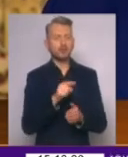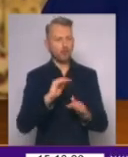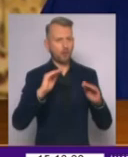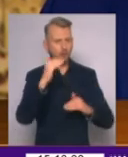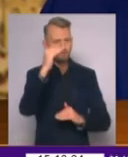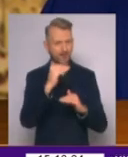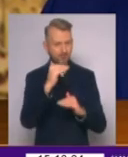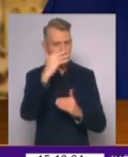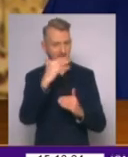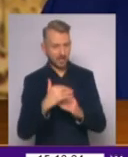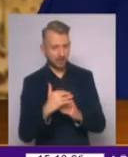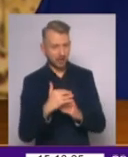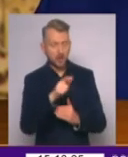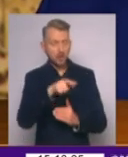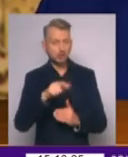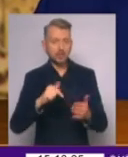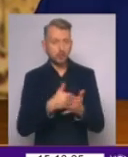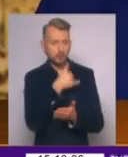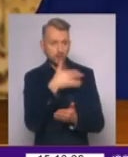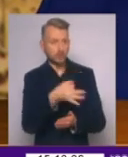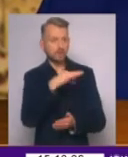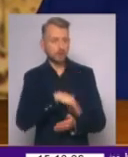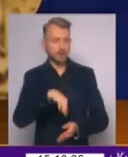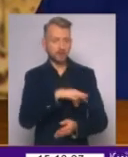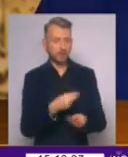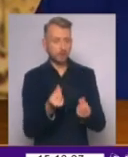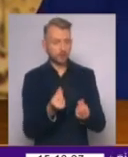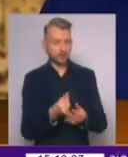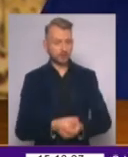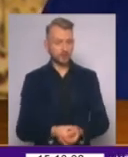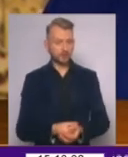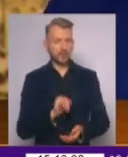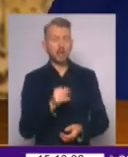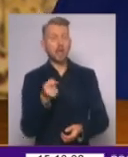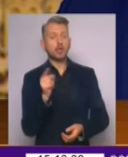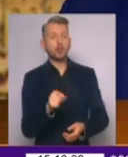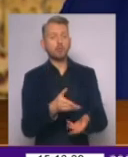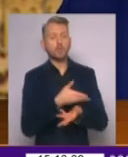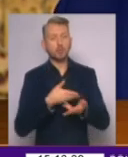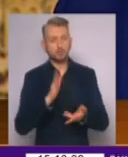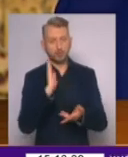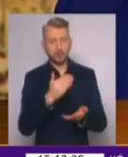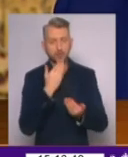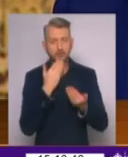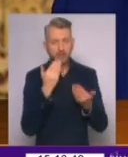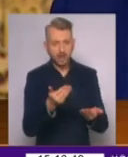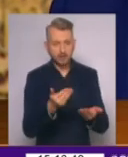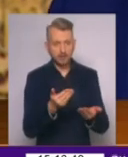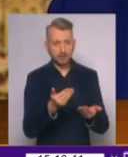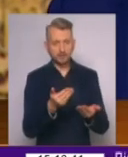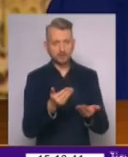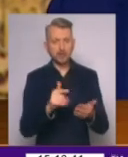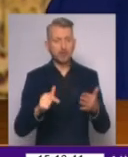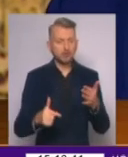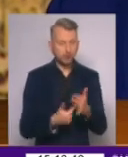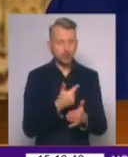перелік, знову люди не зможуть використати всі кошти. І тому ми будемо звертатися знов